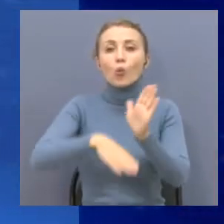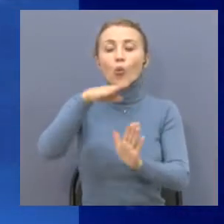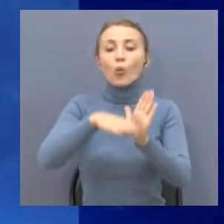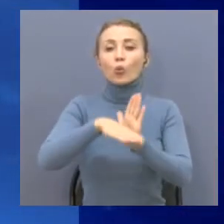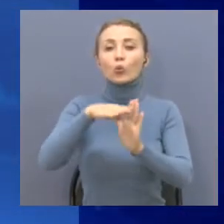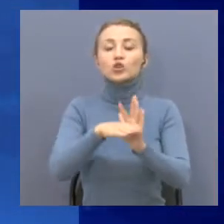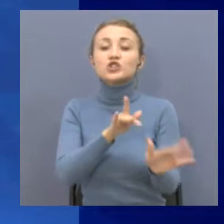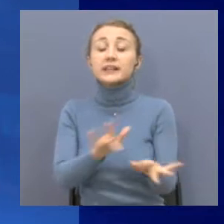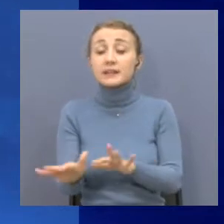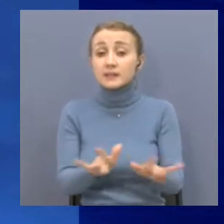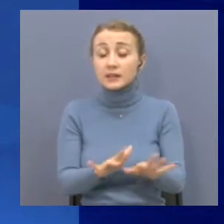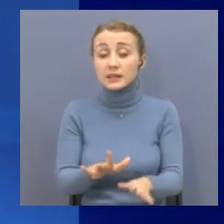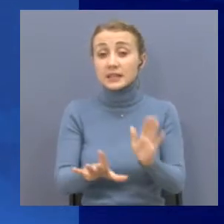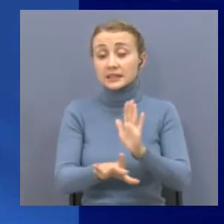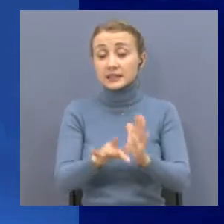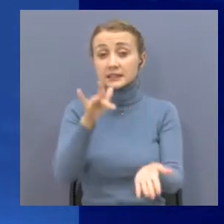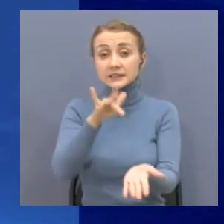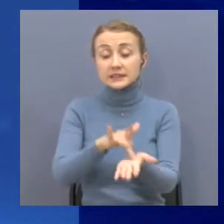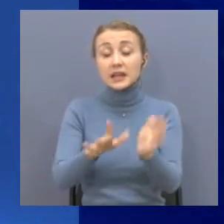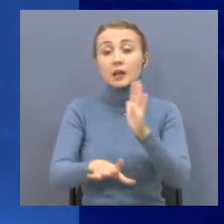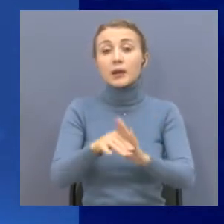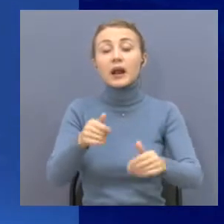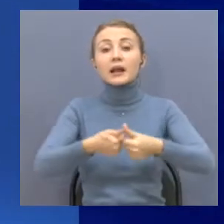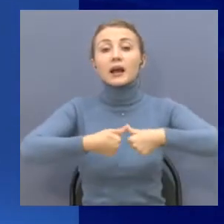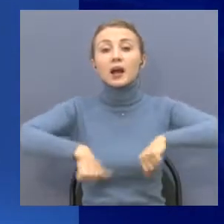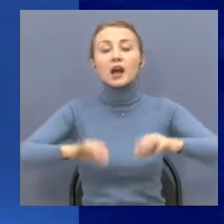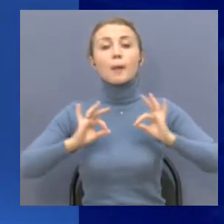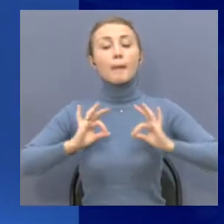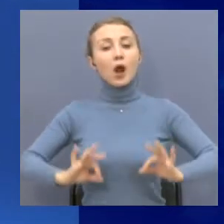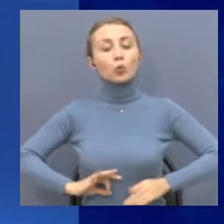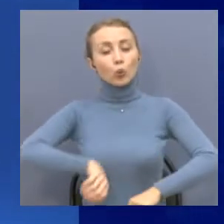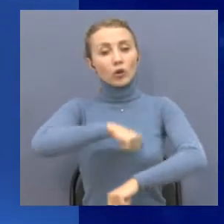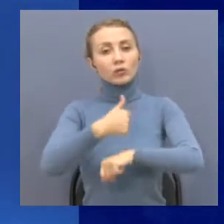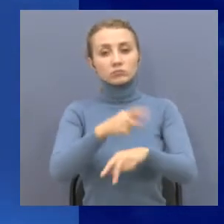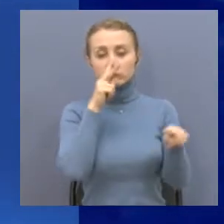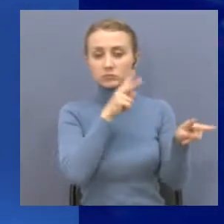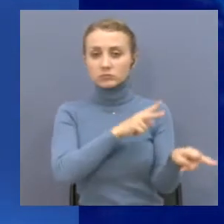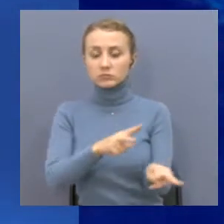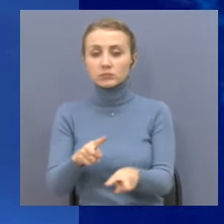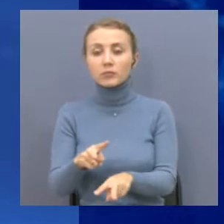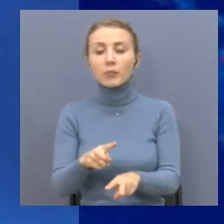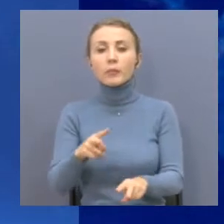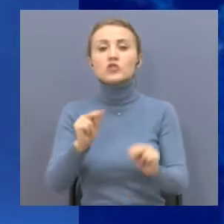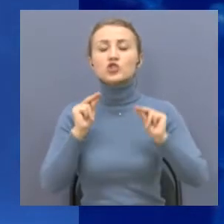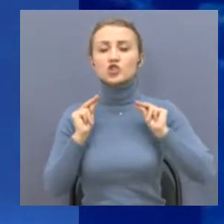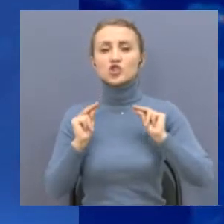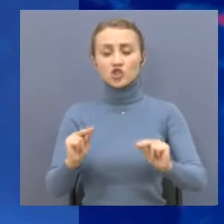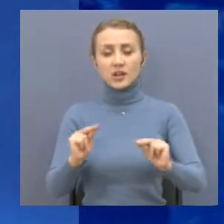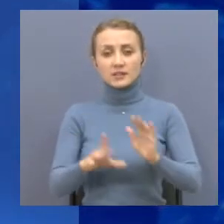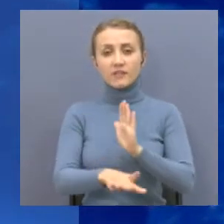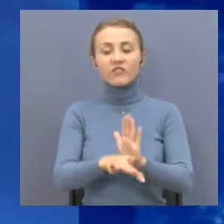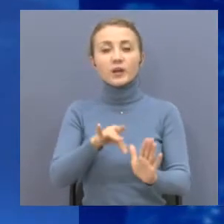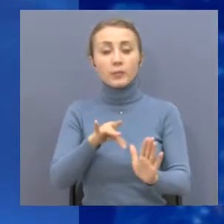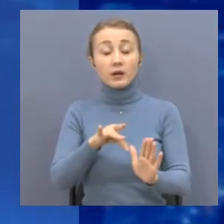болды. Орталық сайлау комиссиясы мен бас прокуратура сайлаудың заңдылығын, ашықтығын және әділдігін сақтау үшін тұрақты